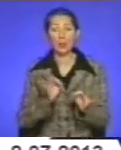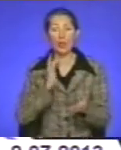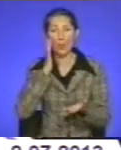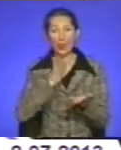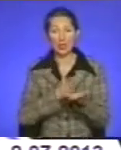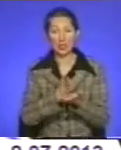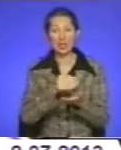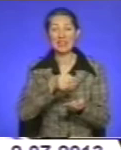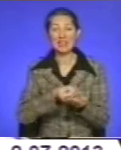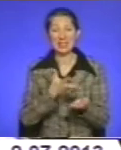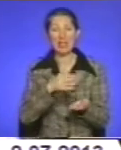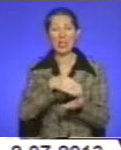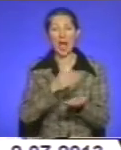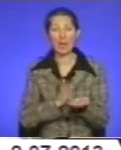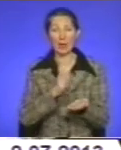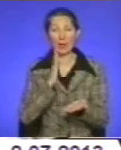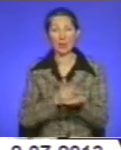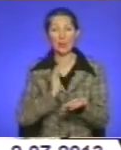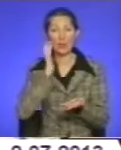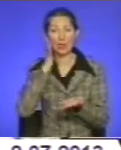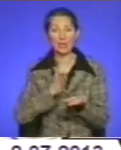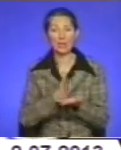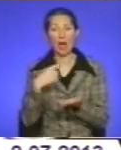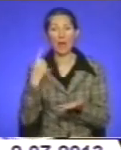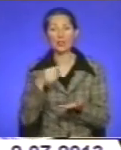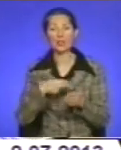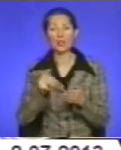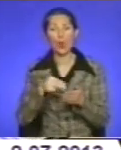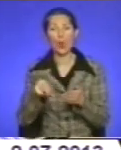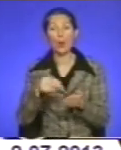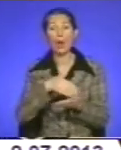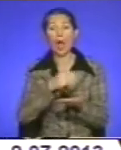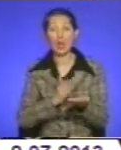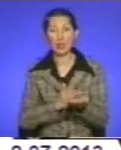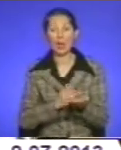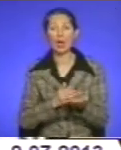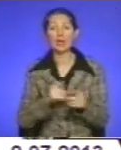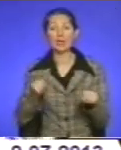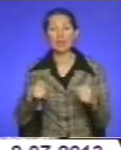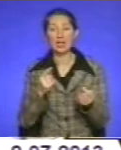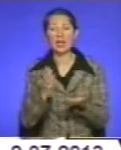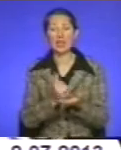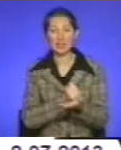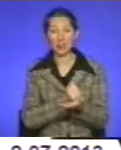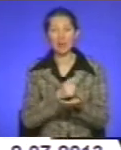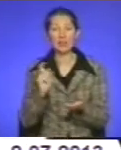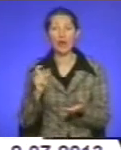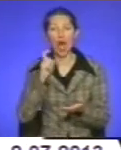політика в області закупок хліба, створення запасів державних,